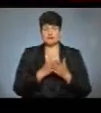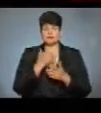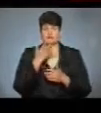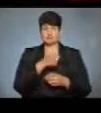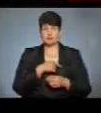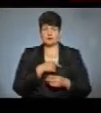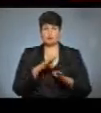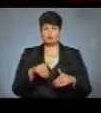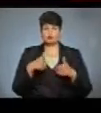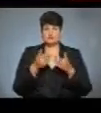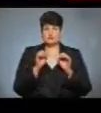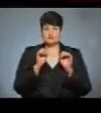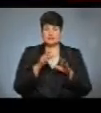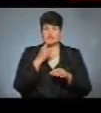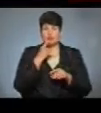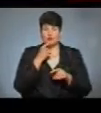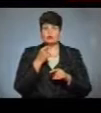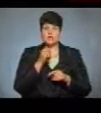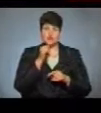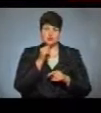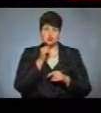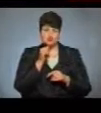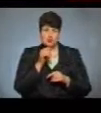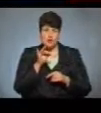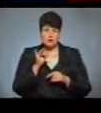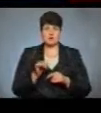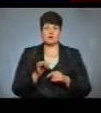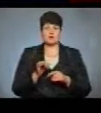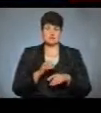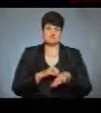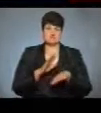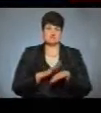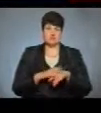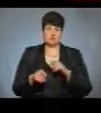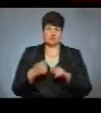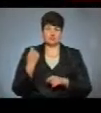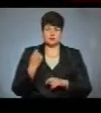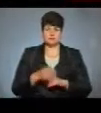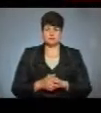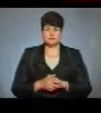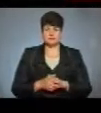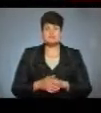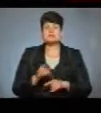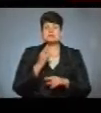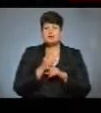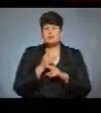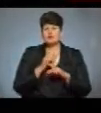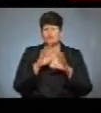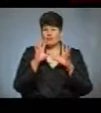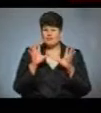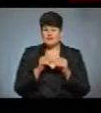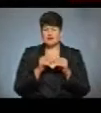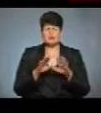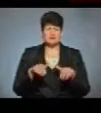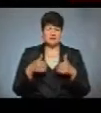здати кров на цукор. Можливе порушення зафіксували спостерігачі опори в Тернополі. Заборонено взагалі надання